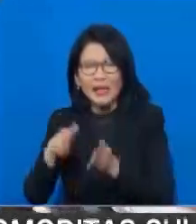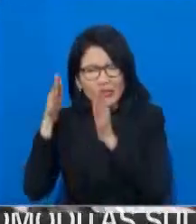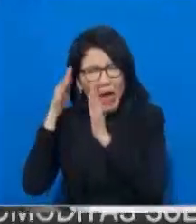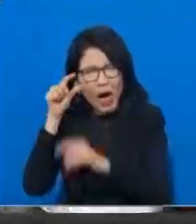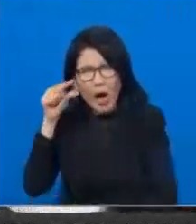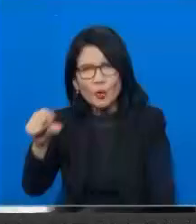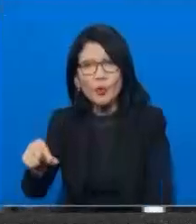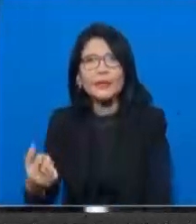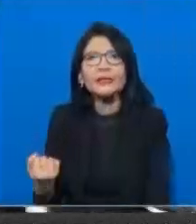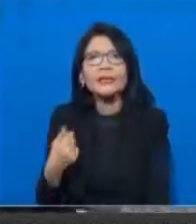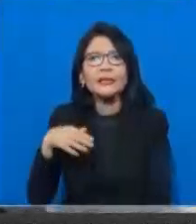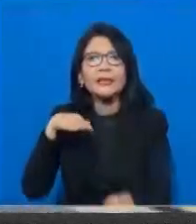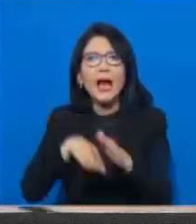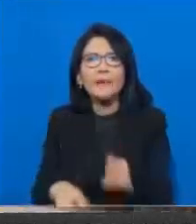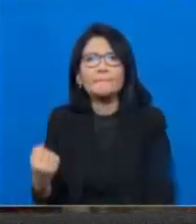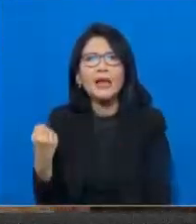pasar Pabean.